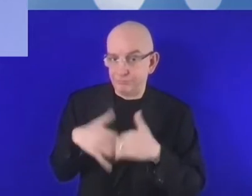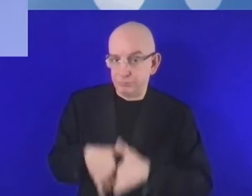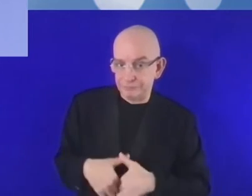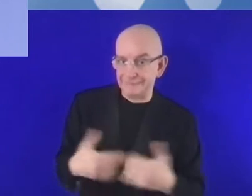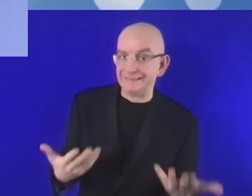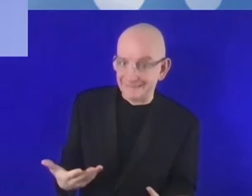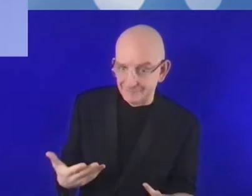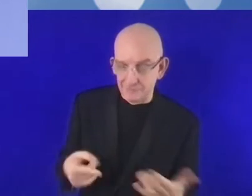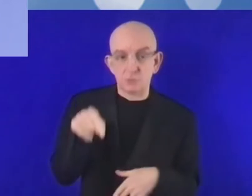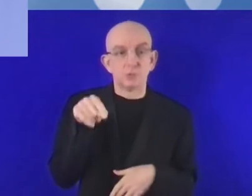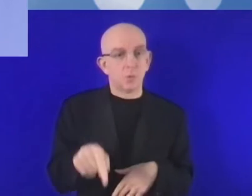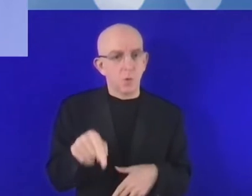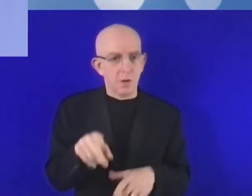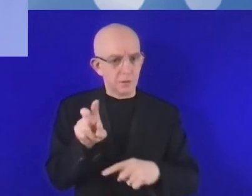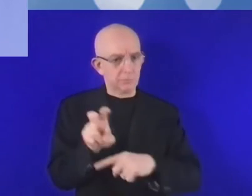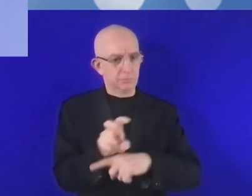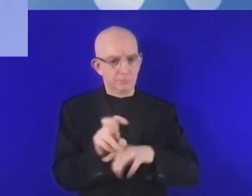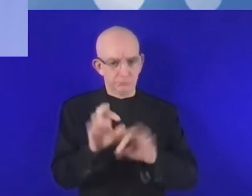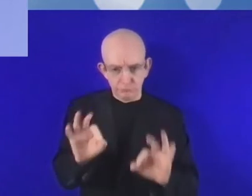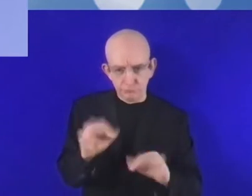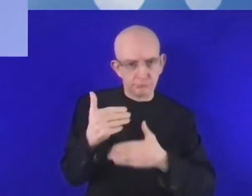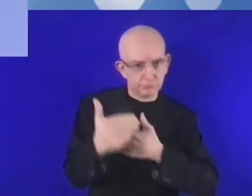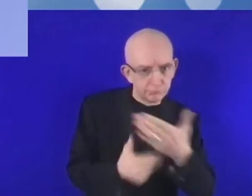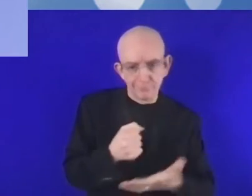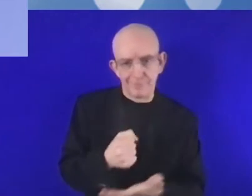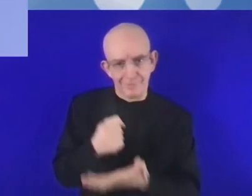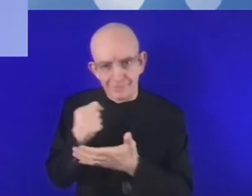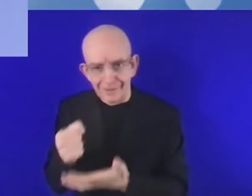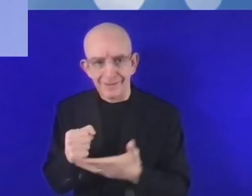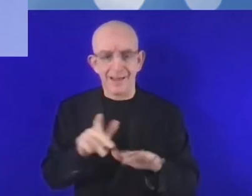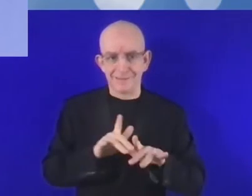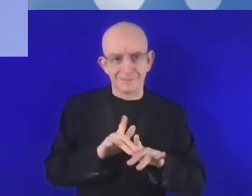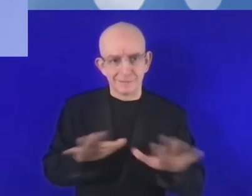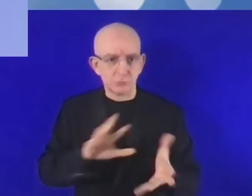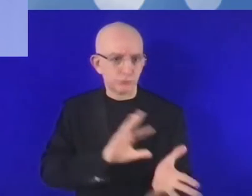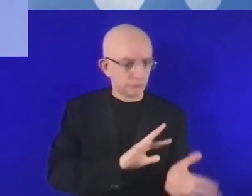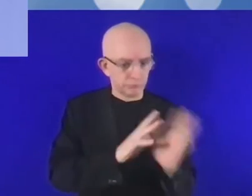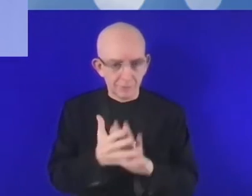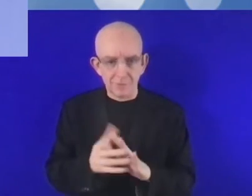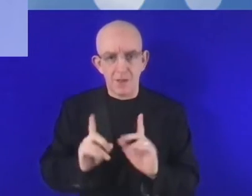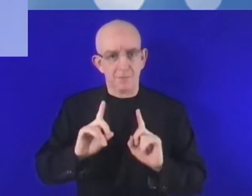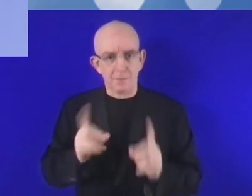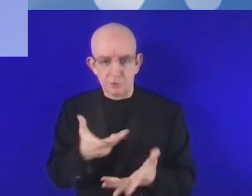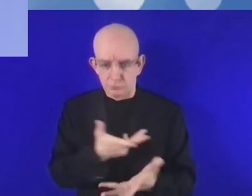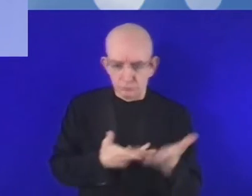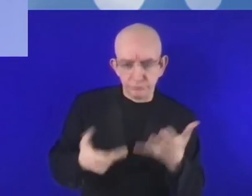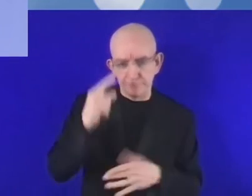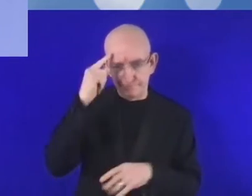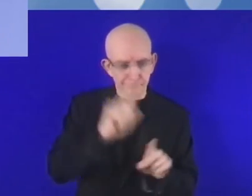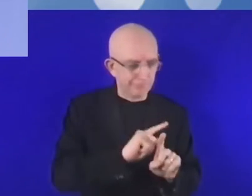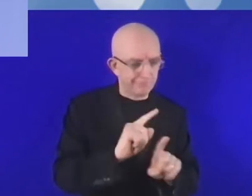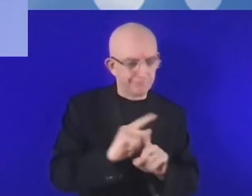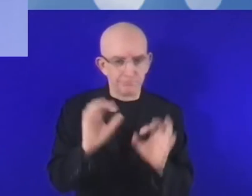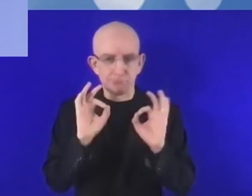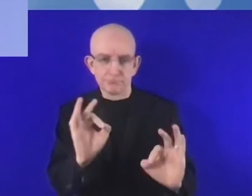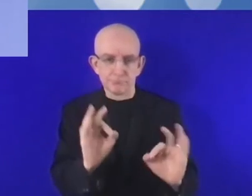смело и быстро к этой теме цифровых перемен, мы не сможем